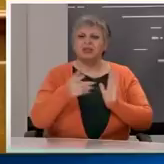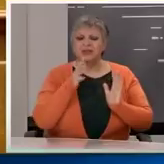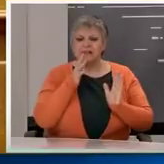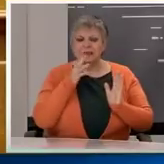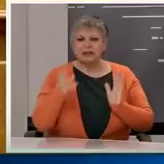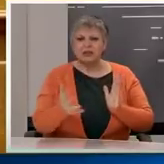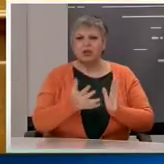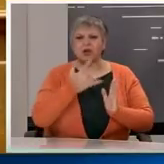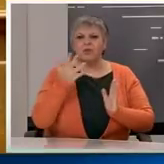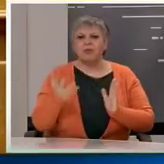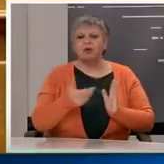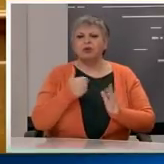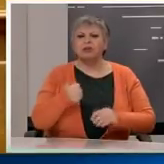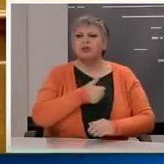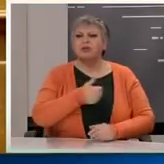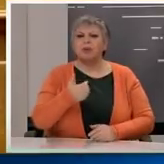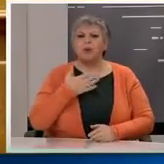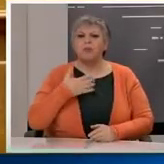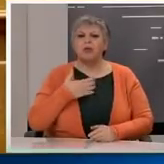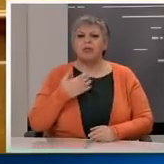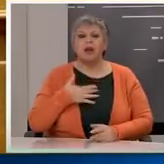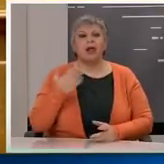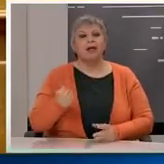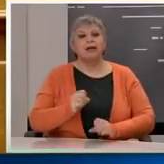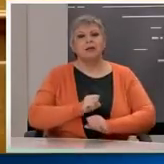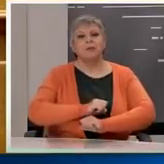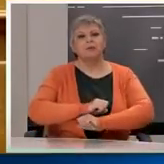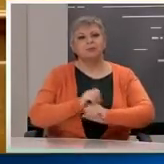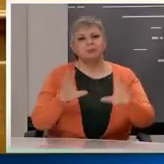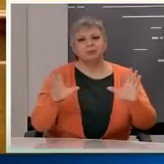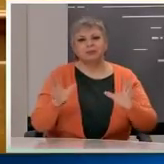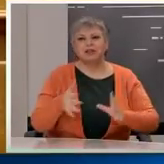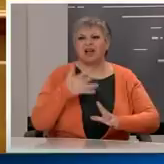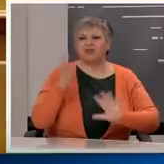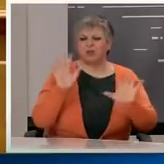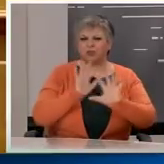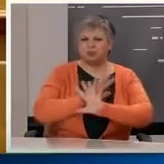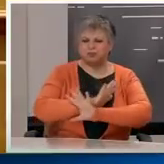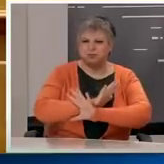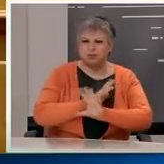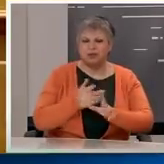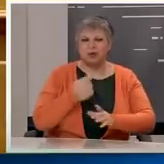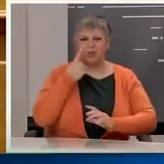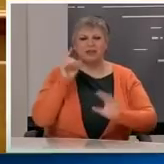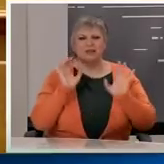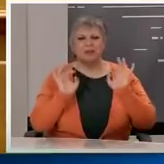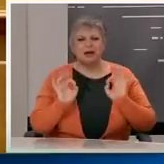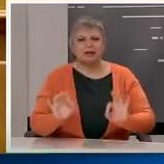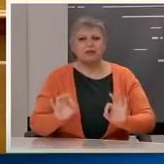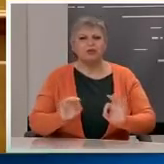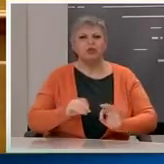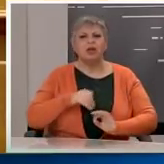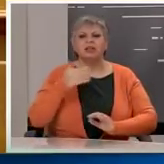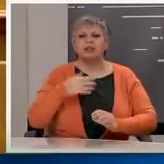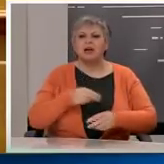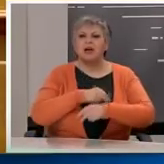προσανατολισμένης σε μια επικοινωνιακή προσπάθεια να πετάξουμε λίγο λάσπη, να θολώσουμε τα νερά, να μειωθεί το πολιτικό